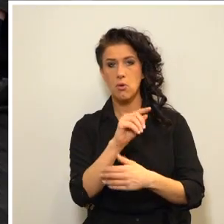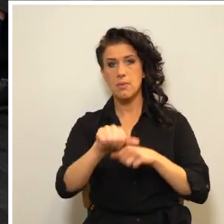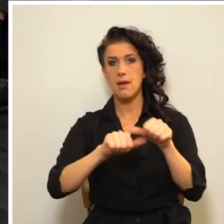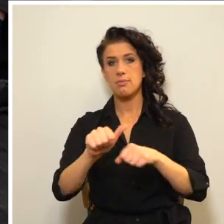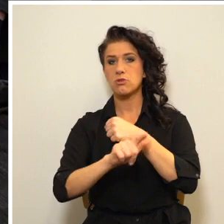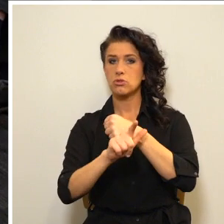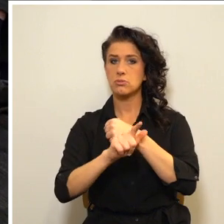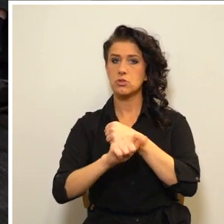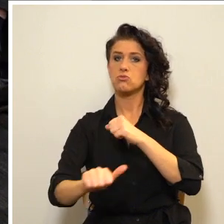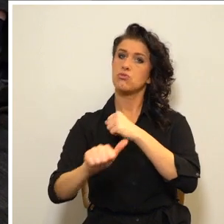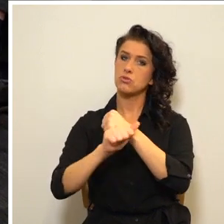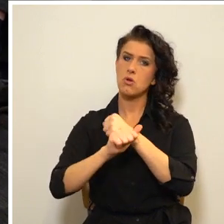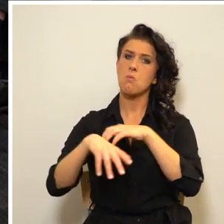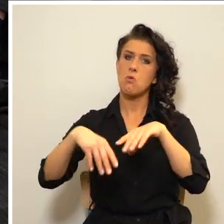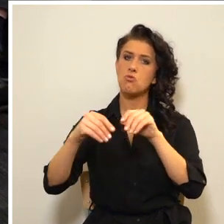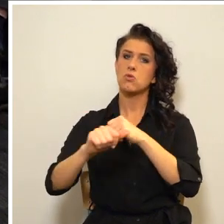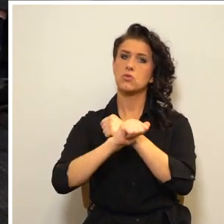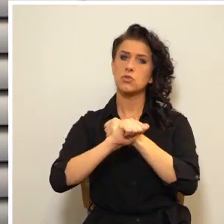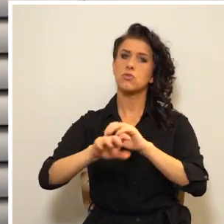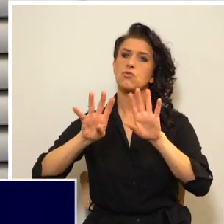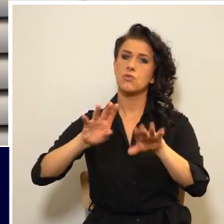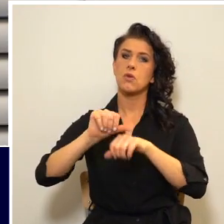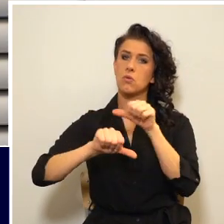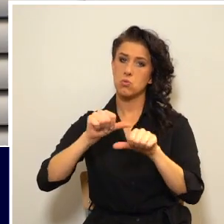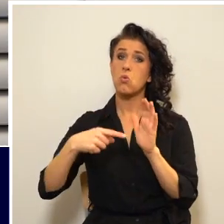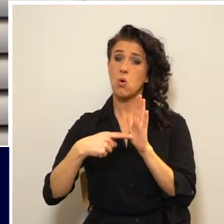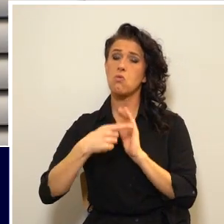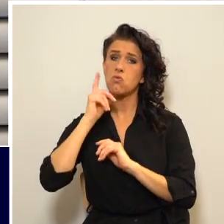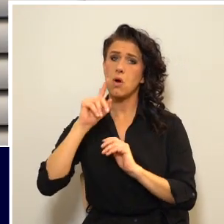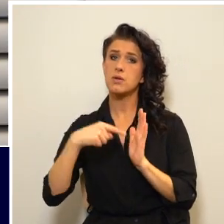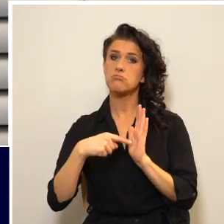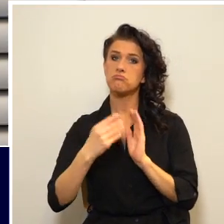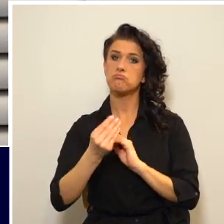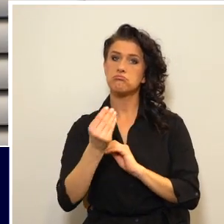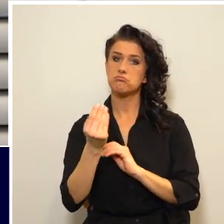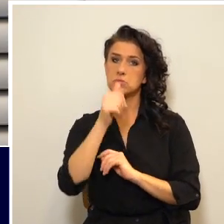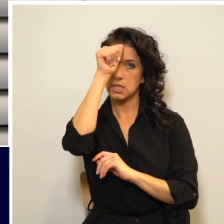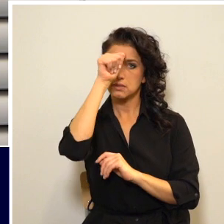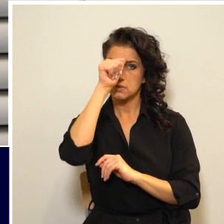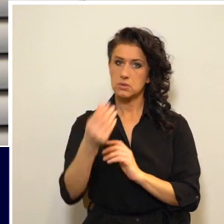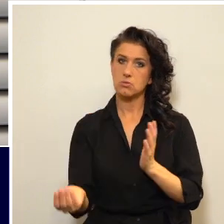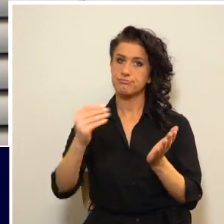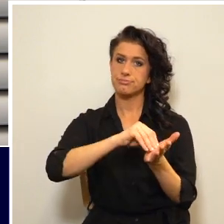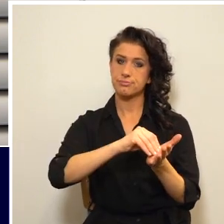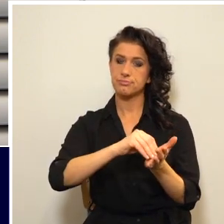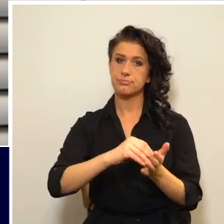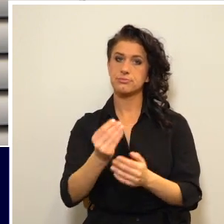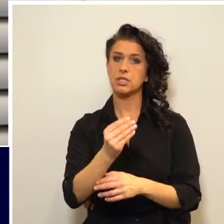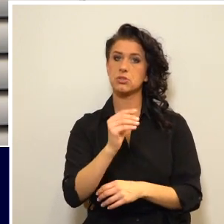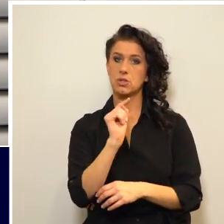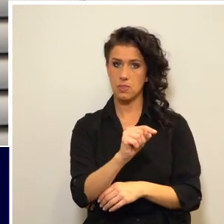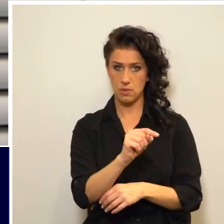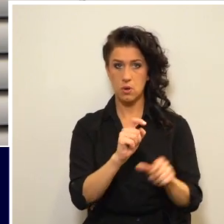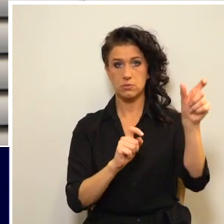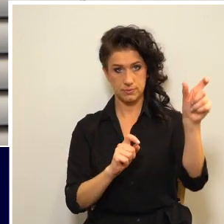początki tak 1969 właśnie więc myślę że to wielkie nazwisko słynnego chirurgia to znaczy ośrodek